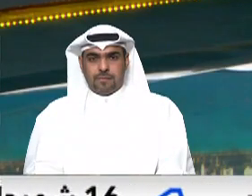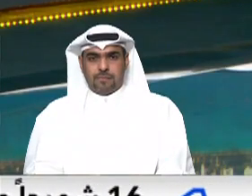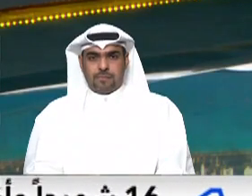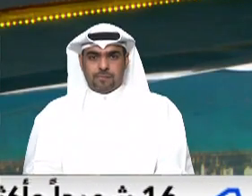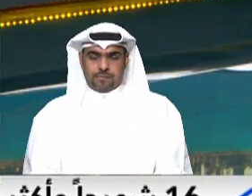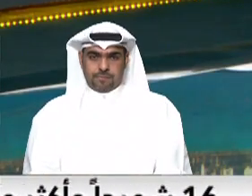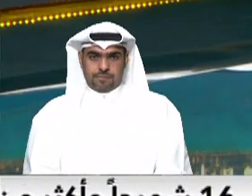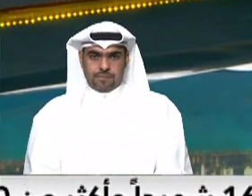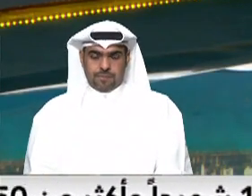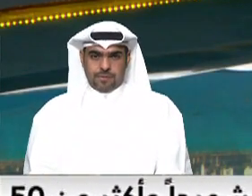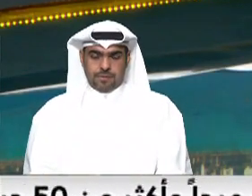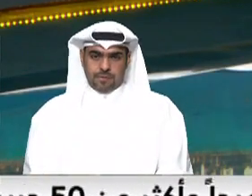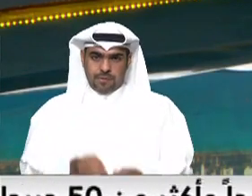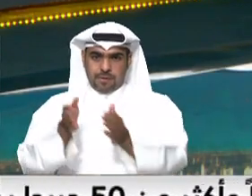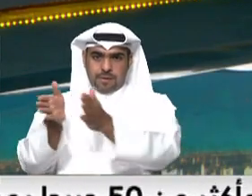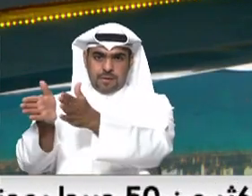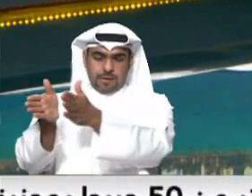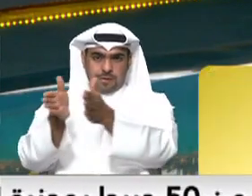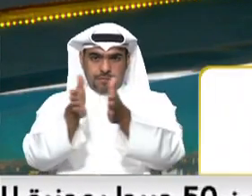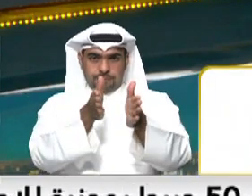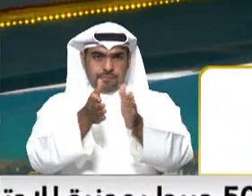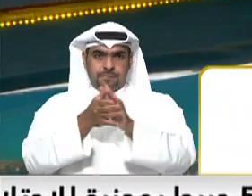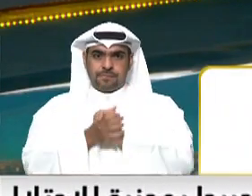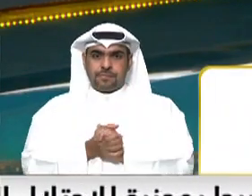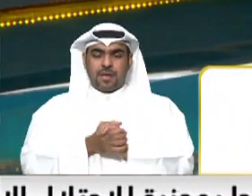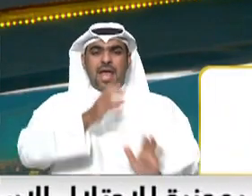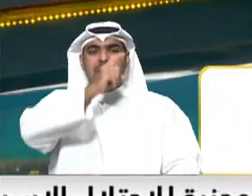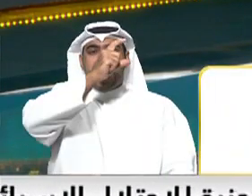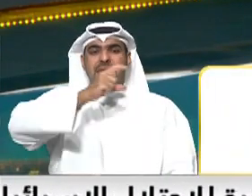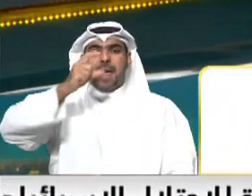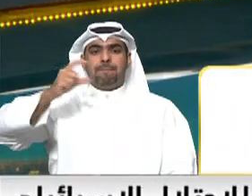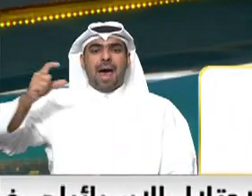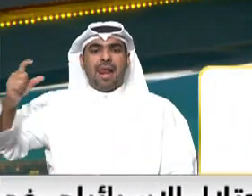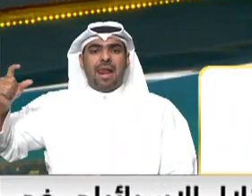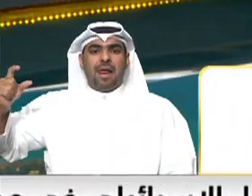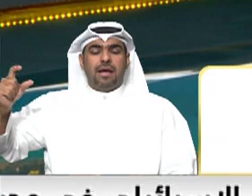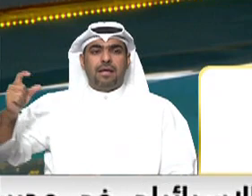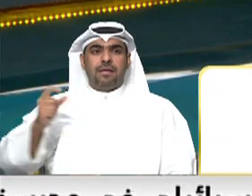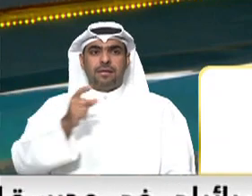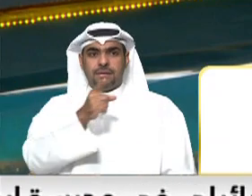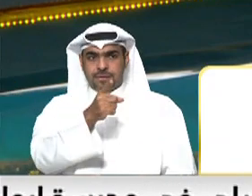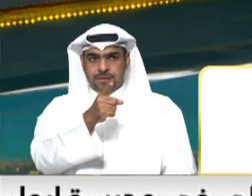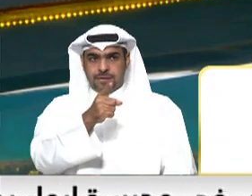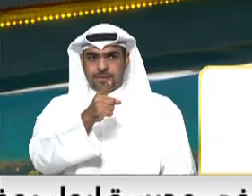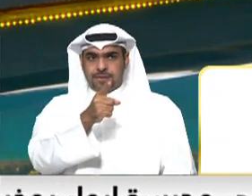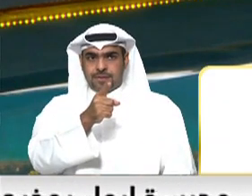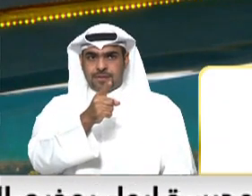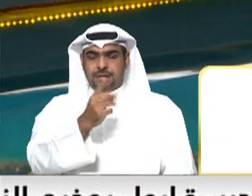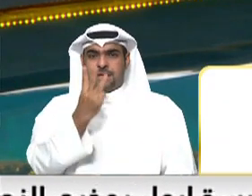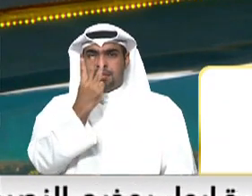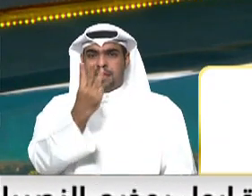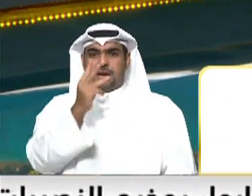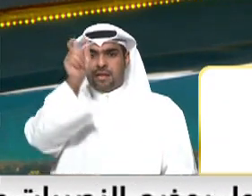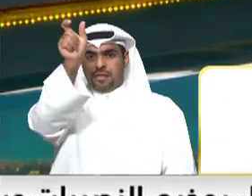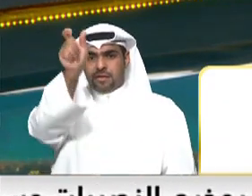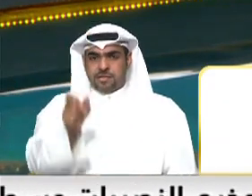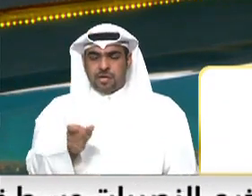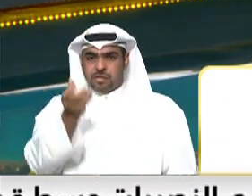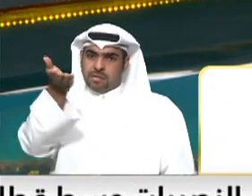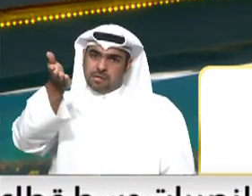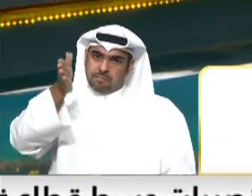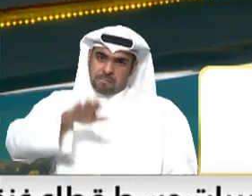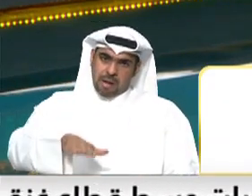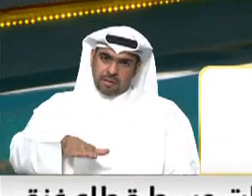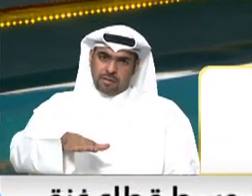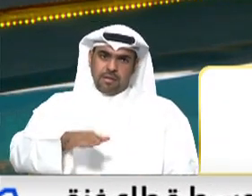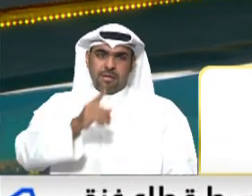وإلى نيبال، حيث قتل 14 شخصا على الأقل وفقد 9 آخرون جراء فيضانات وانزلاقات تربة تسببت